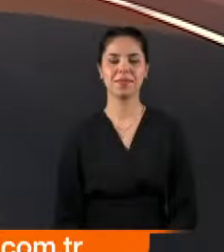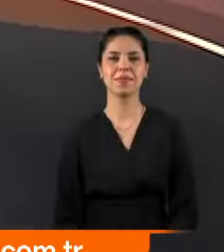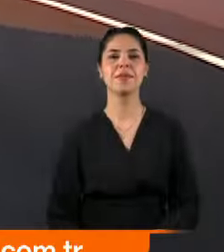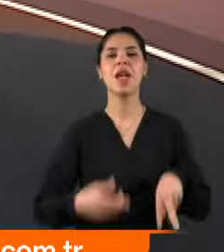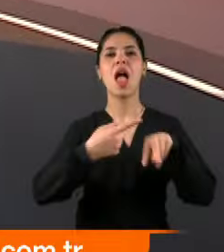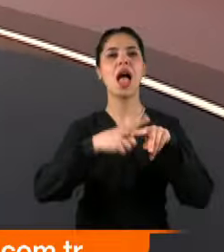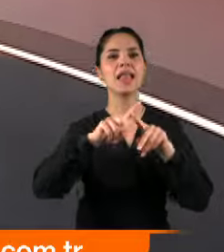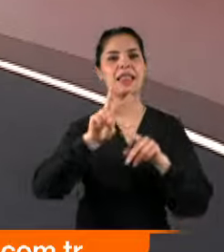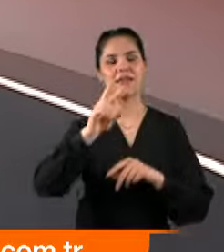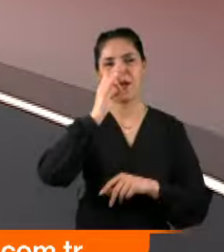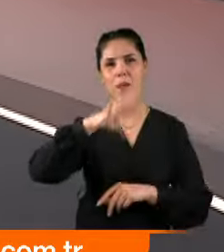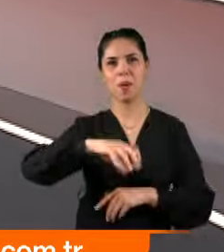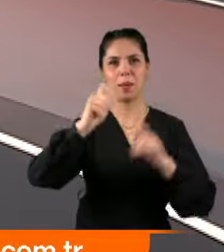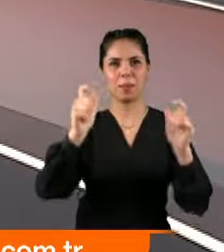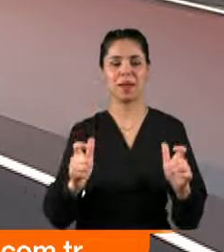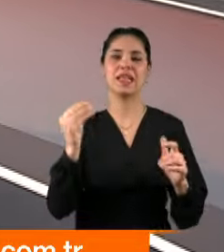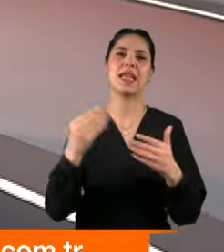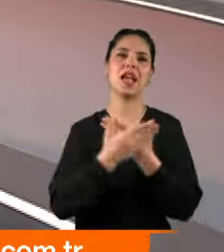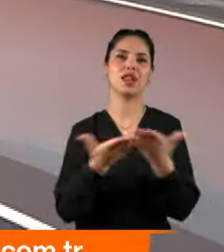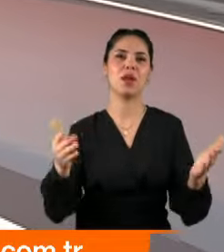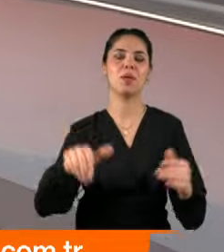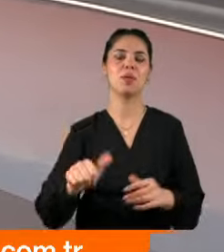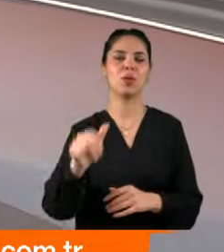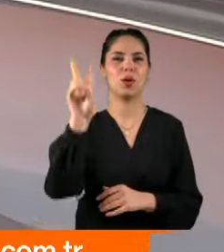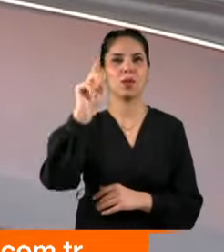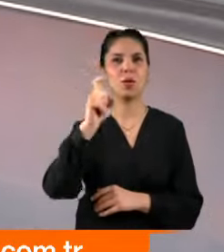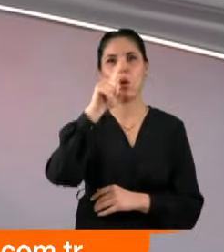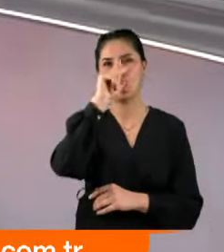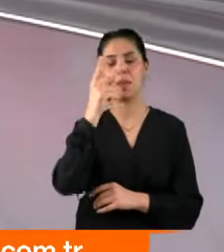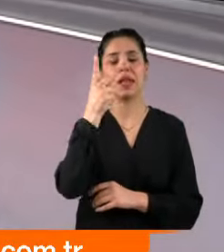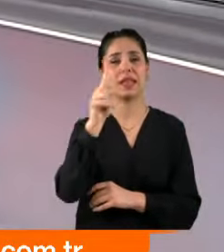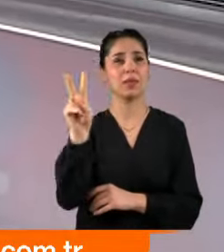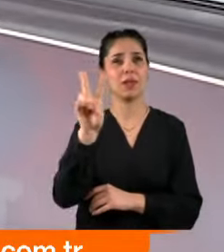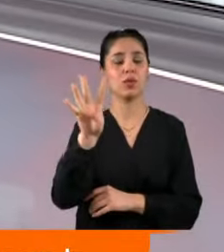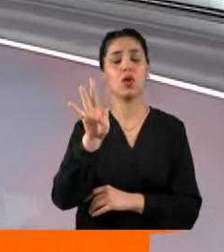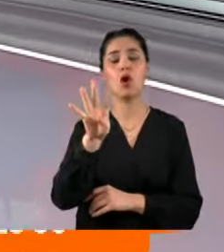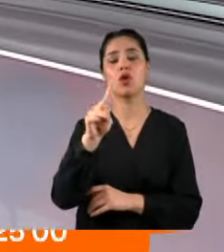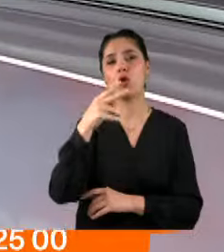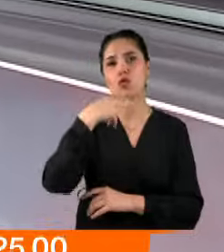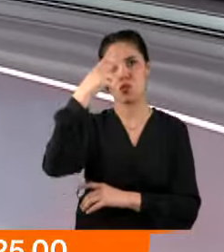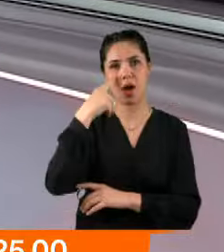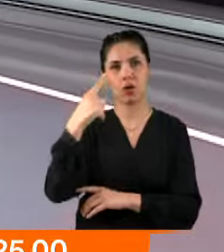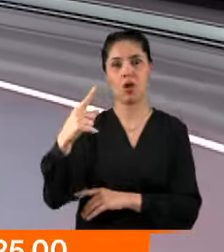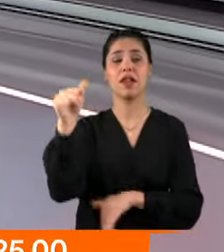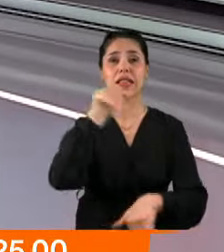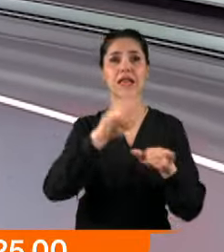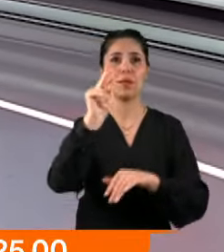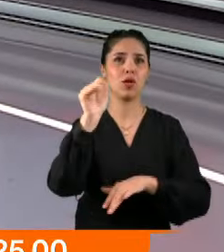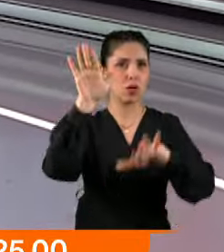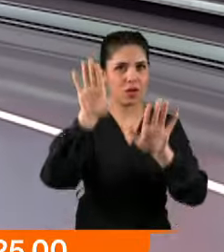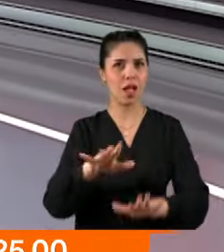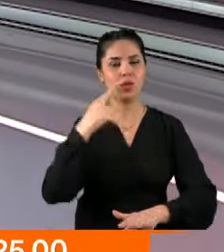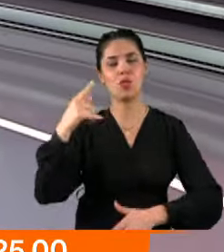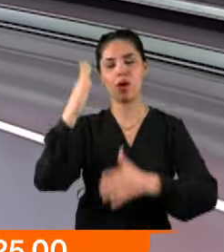Haber merkezinden, ATV Haber merkezinden iyi akşamlar. Bugün 29 Mart 2024 Cuma. Yerel seçimlere son iki gün. Cumhurbaşkanı Erdoğan bugün